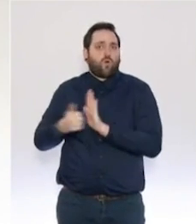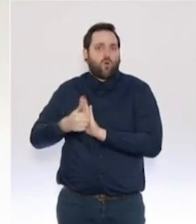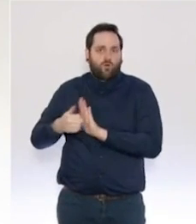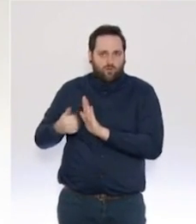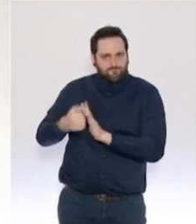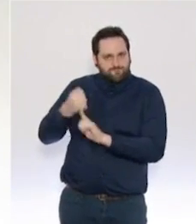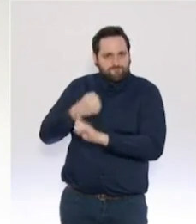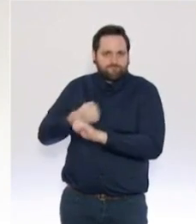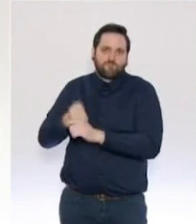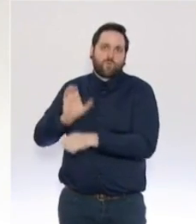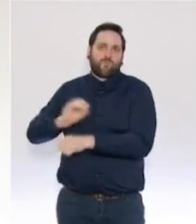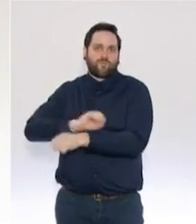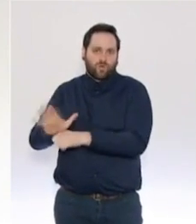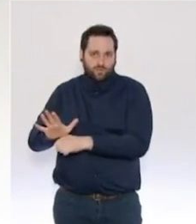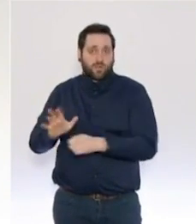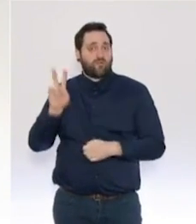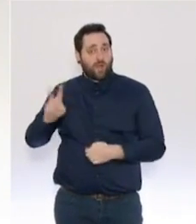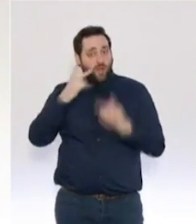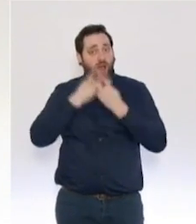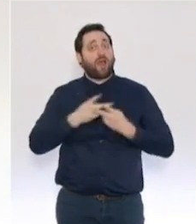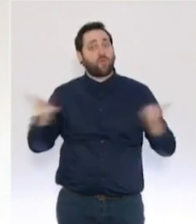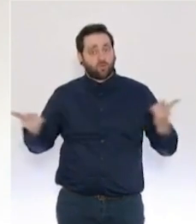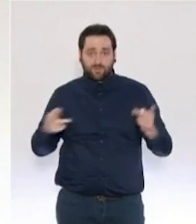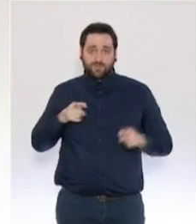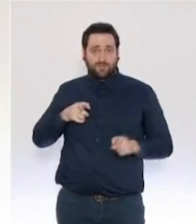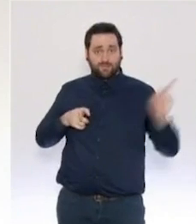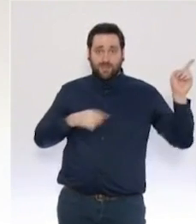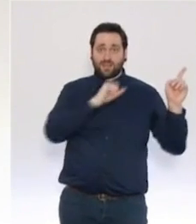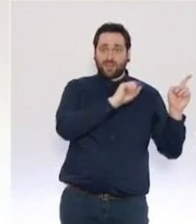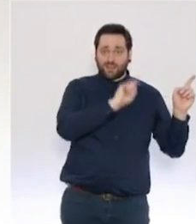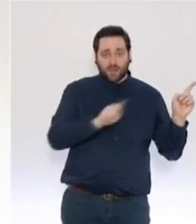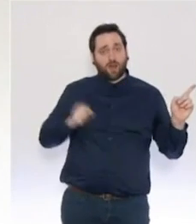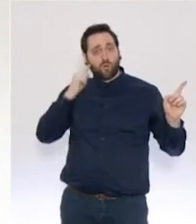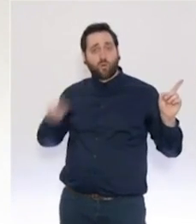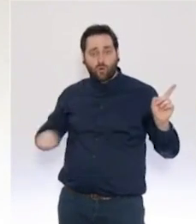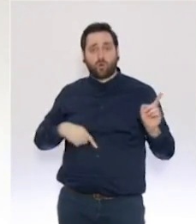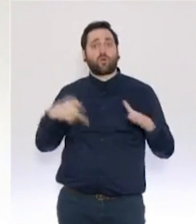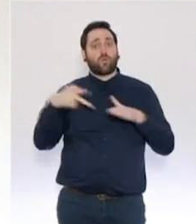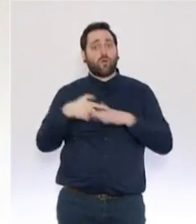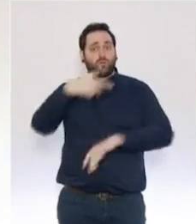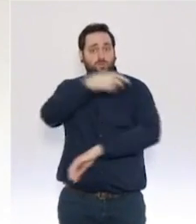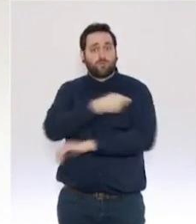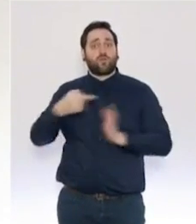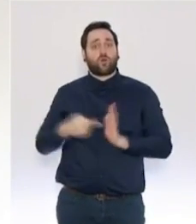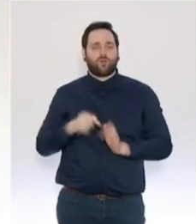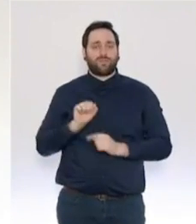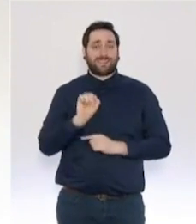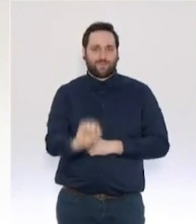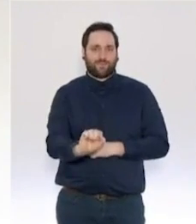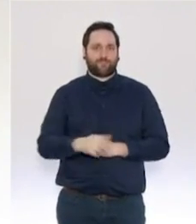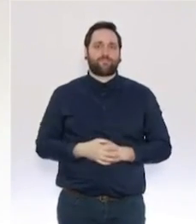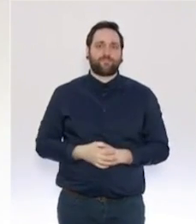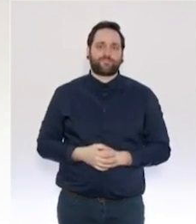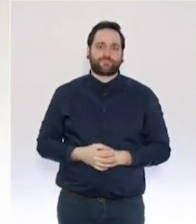l'annoncé devrait commencer dès ce samedi les conditions de conservation de ce vaccin moins complexe que les deux premiers